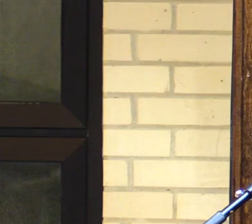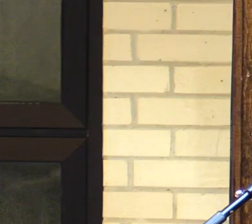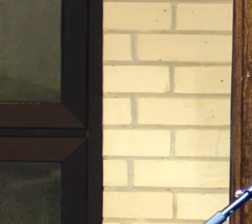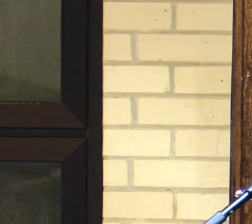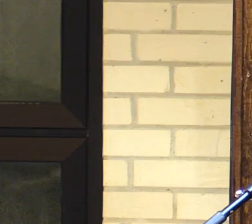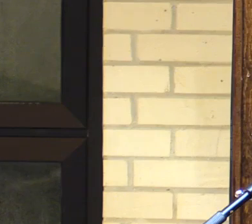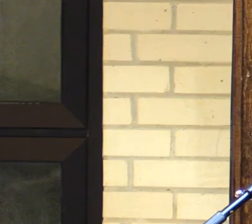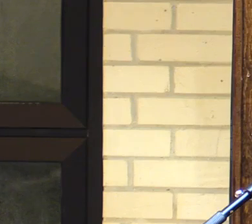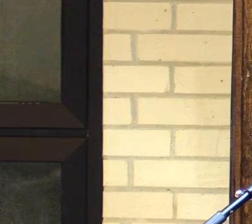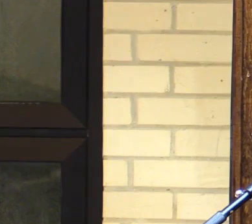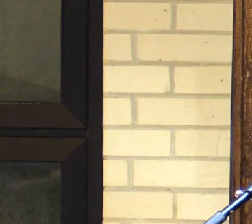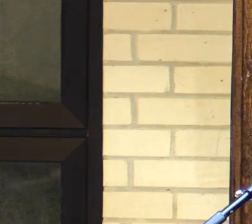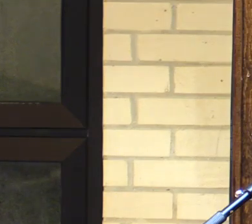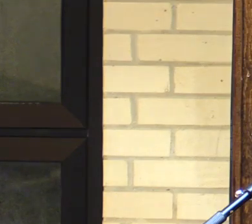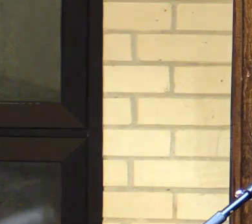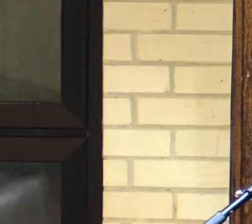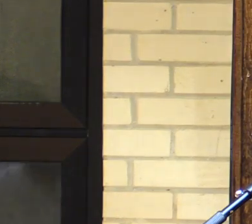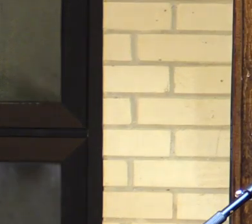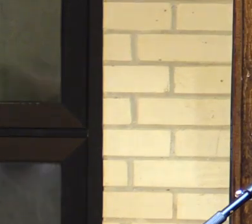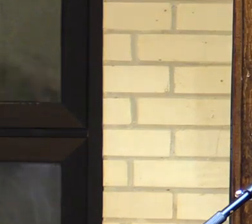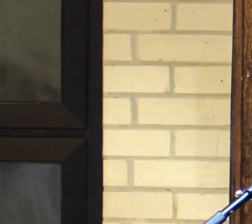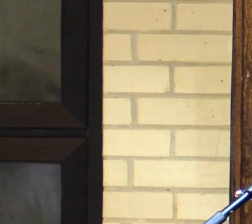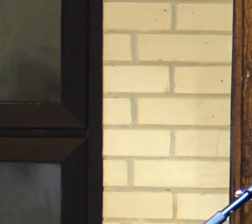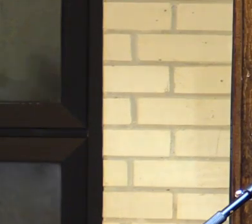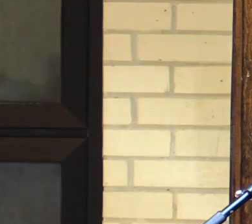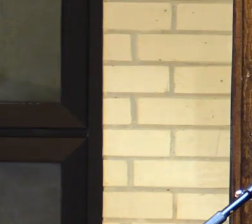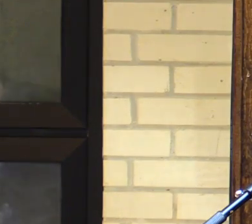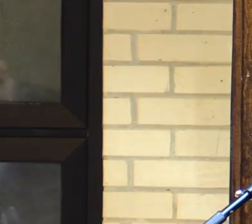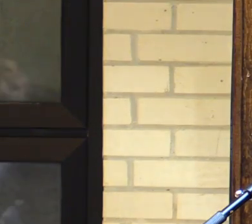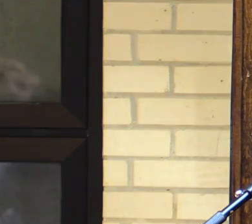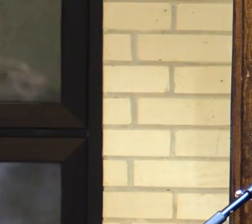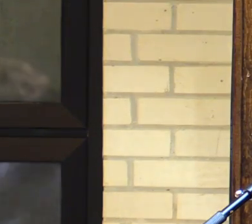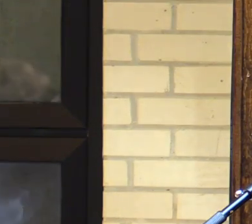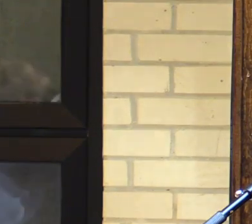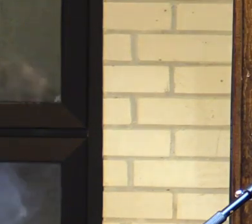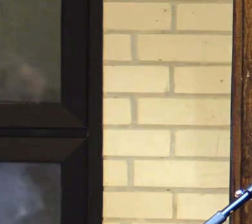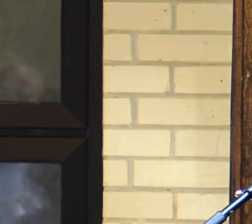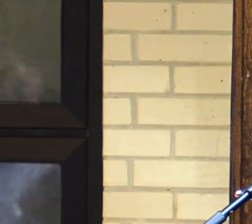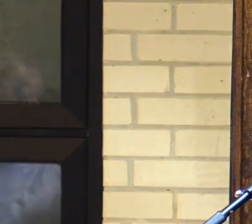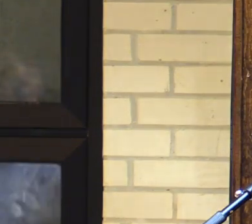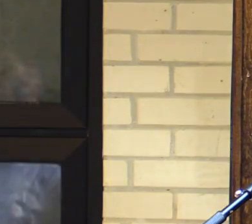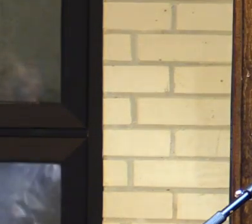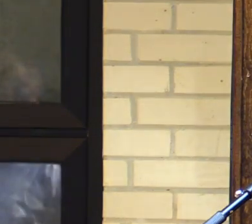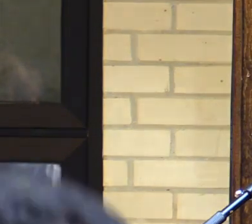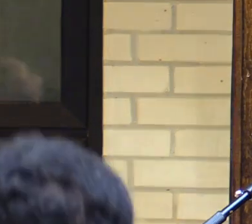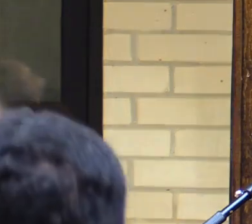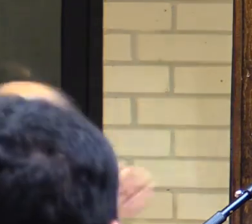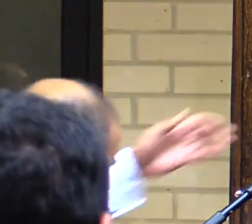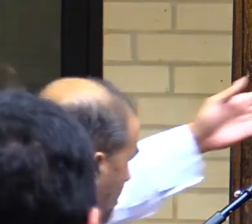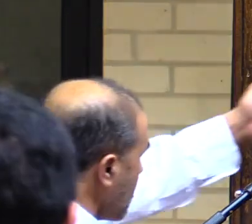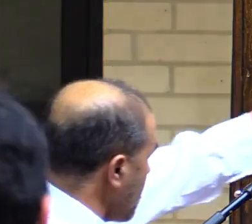من كل ذنب، فستذكرون ما أقول لكم، وأفوض أمري إلى الله، إن الله بصير بالعباد. وأقم الصلاة.